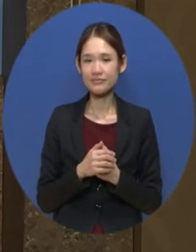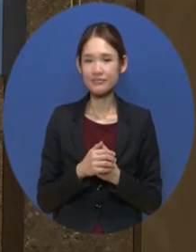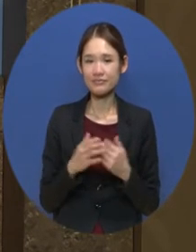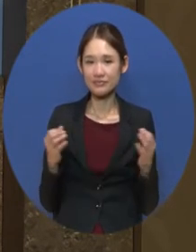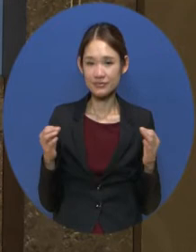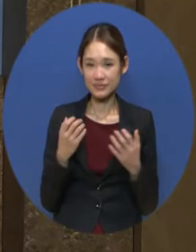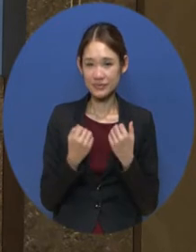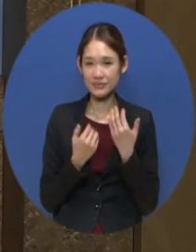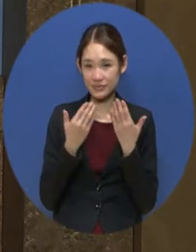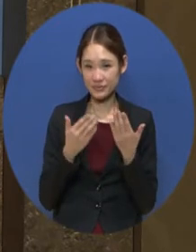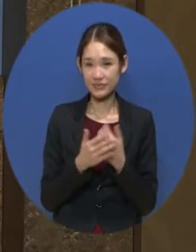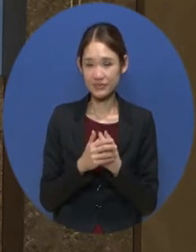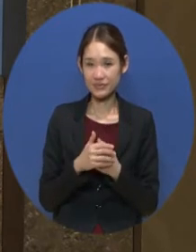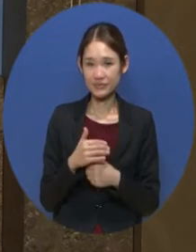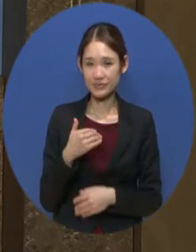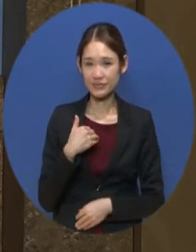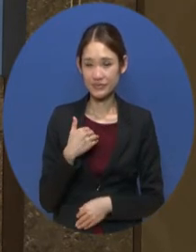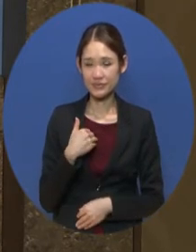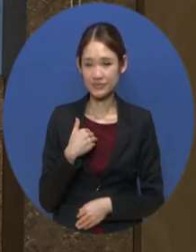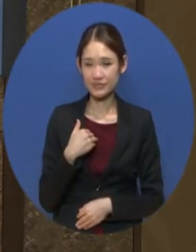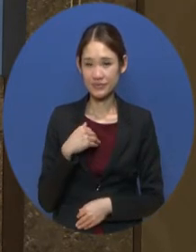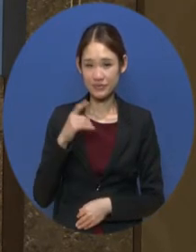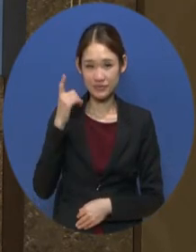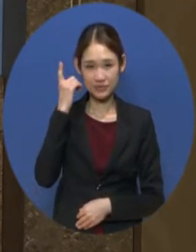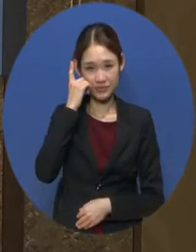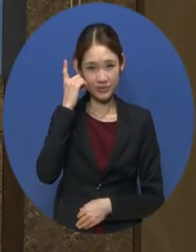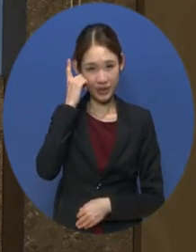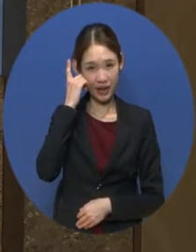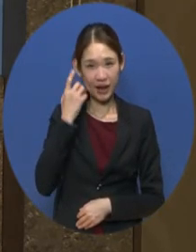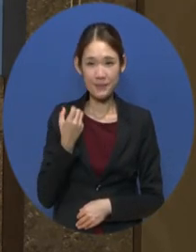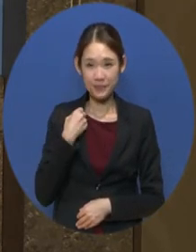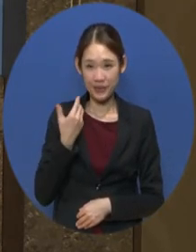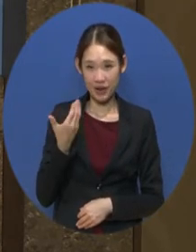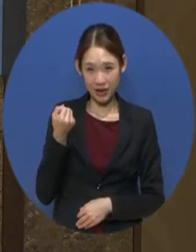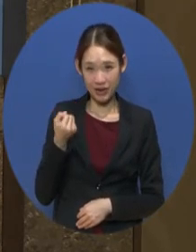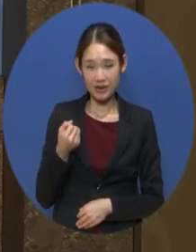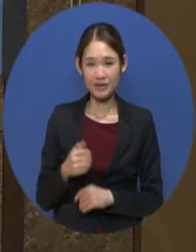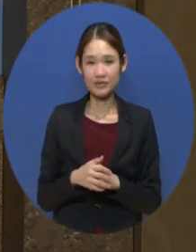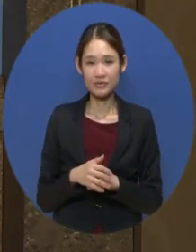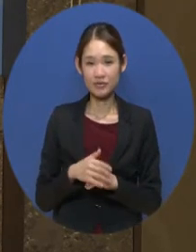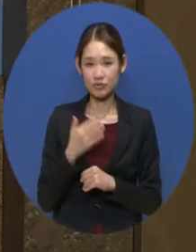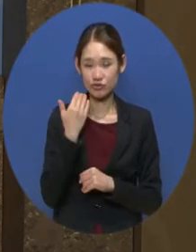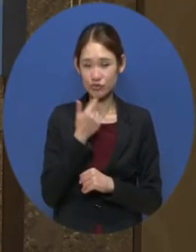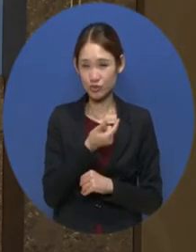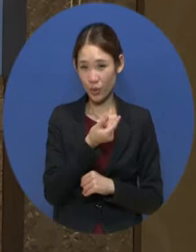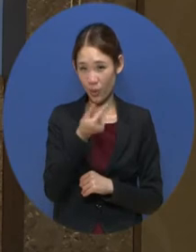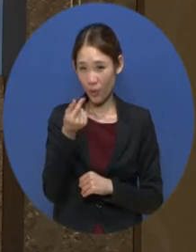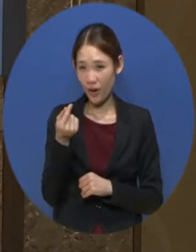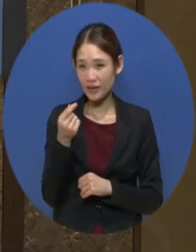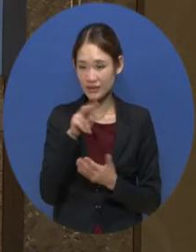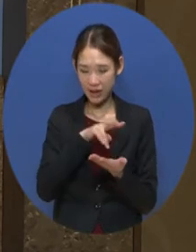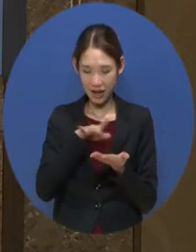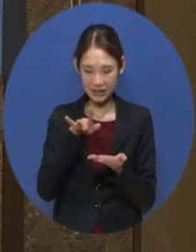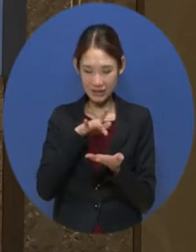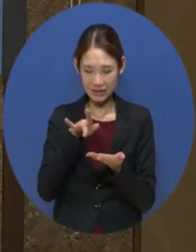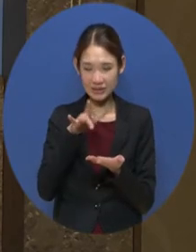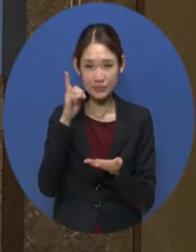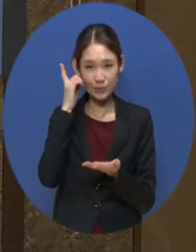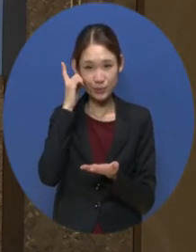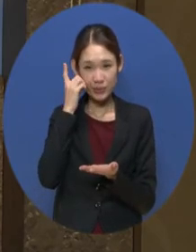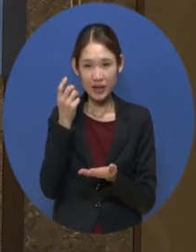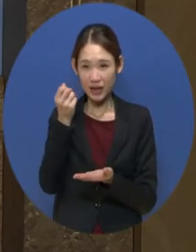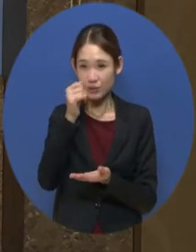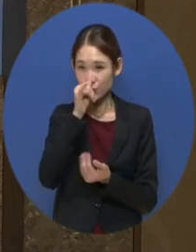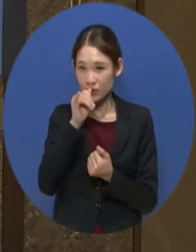잠깐 설명을 드리면은 네. 제가 지금 제 핸드폰이에요. 예. 근데 누구나 이 스마트폰을 요즘 다 가지고 있거든요.